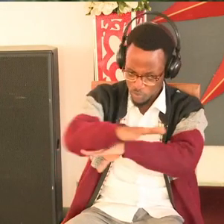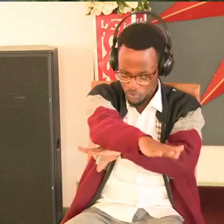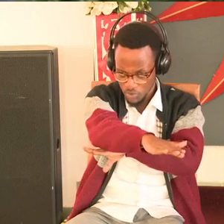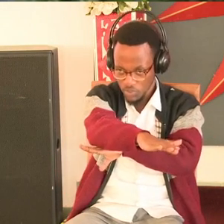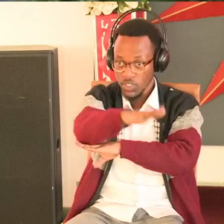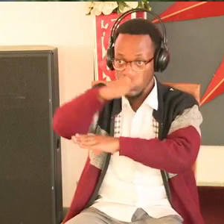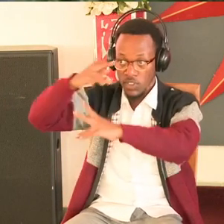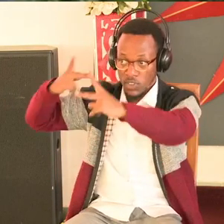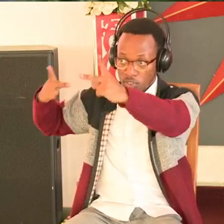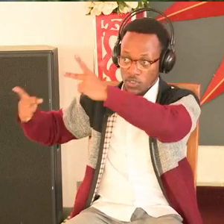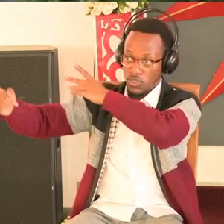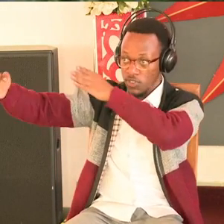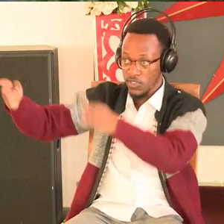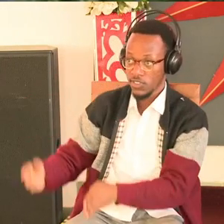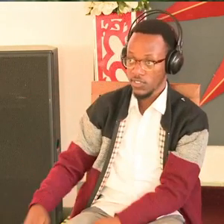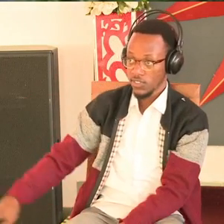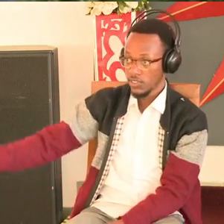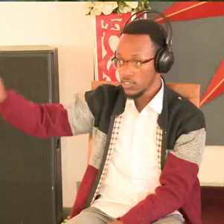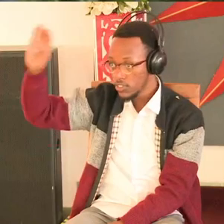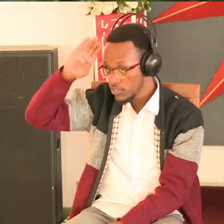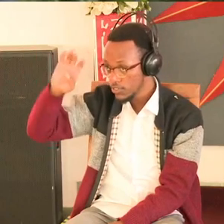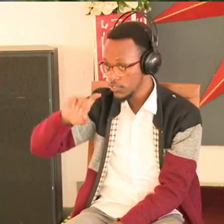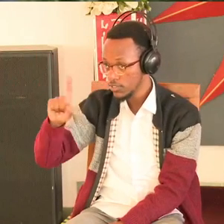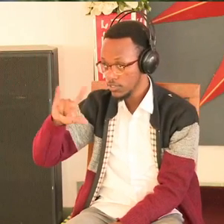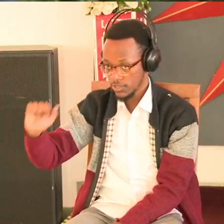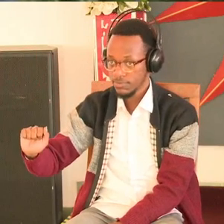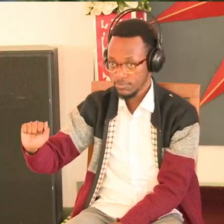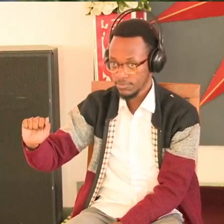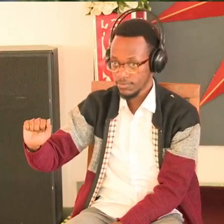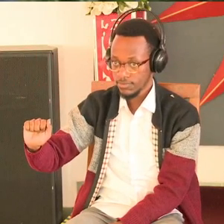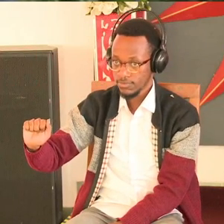yasezeranije kohereza umuhanuzi Eliya